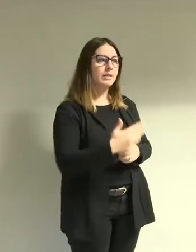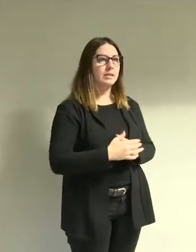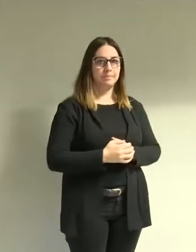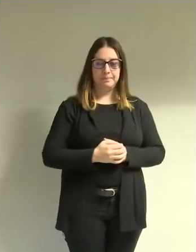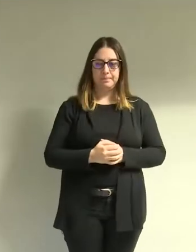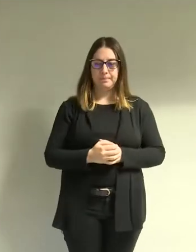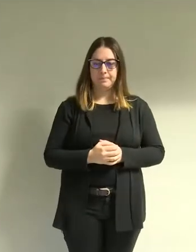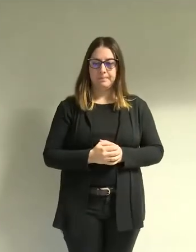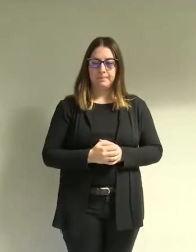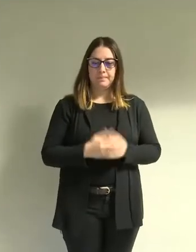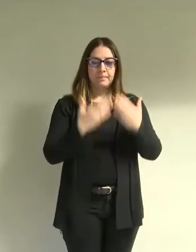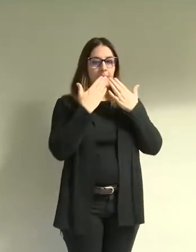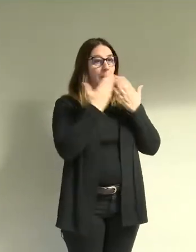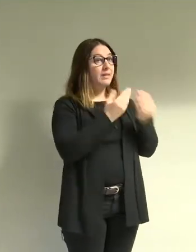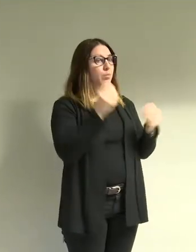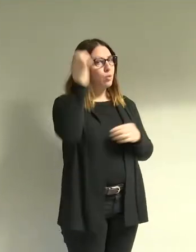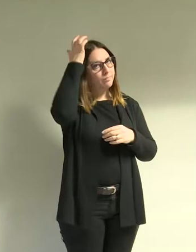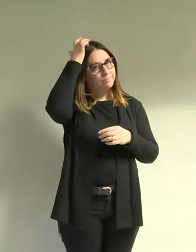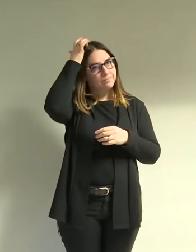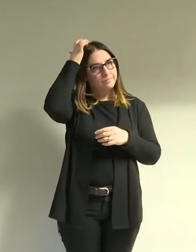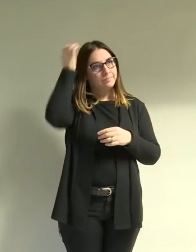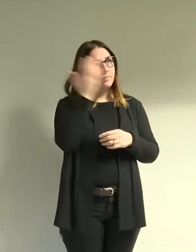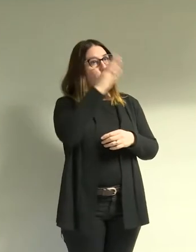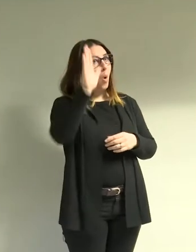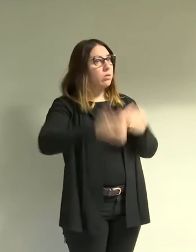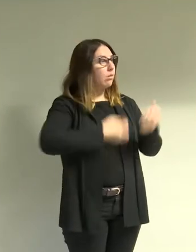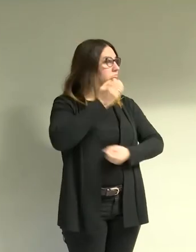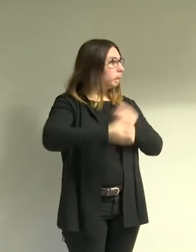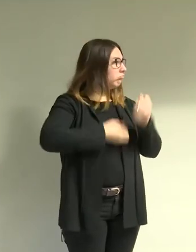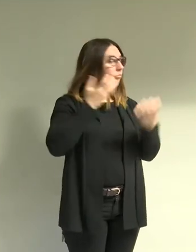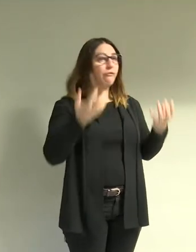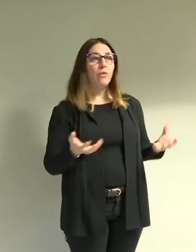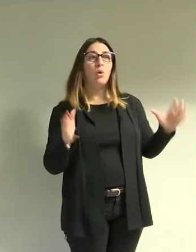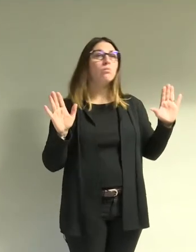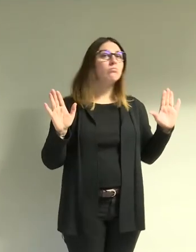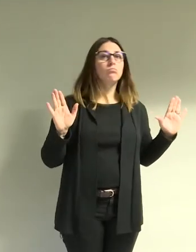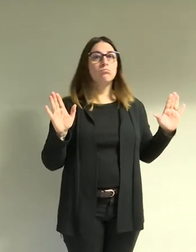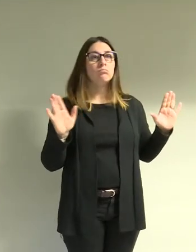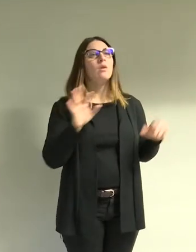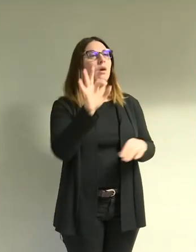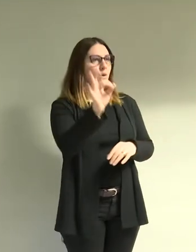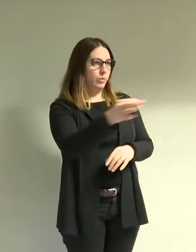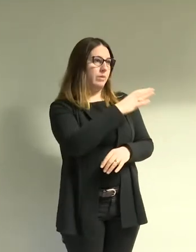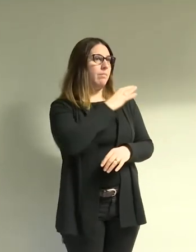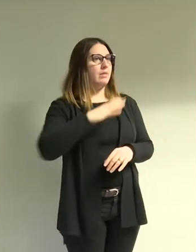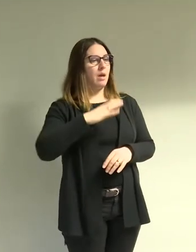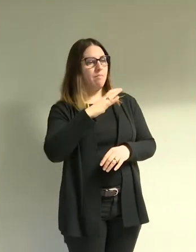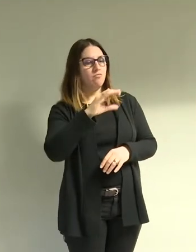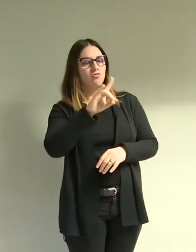merci beaucoup y at il d'autres demandes de prise de parole oui madame place